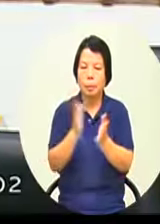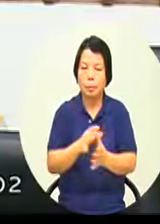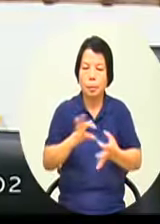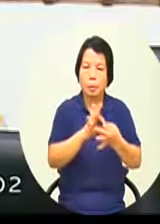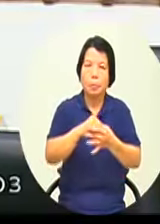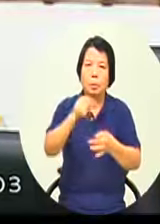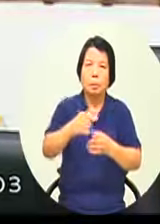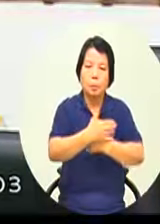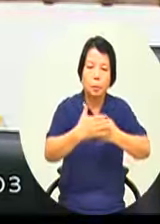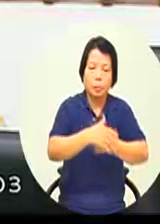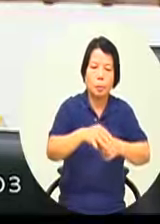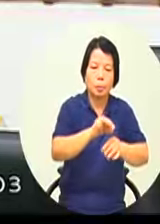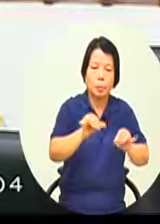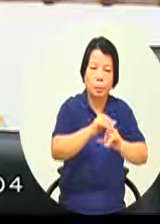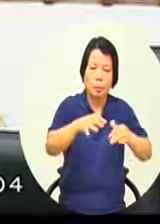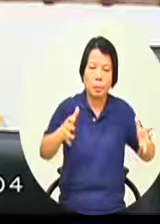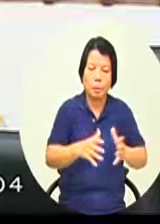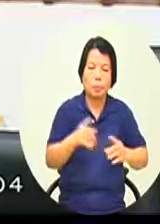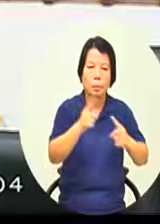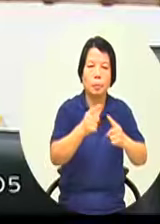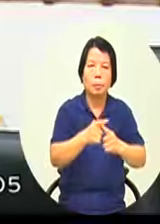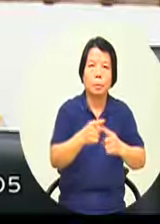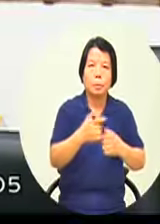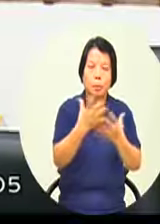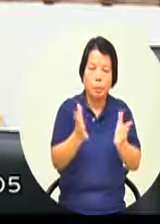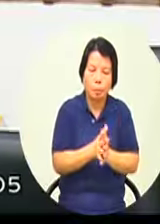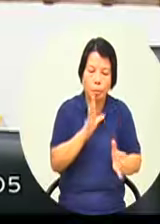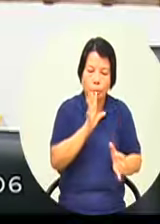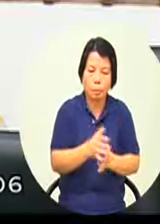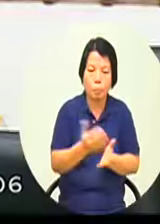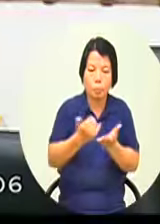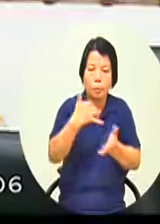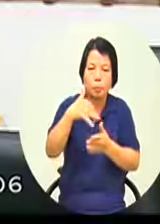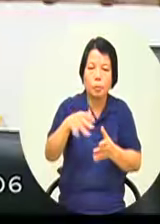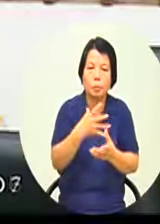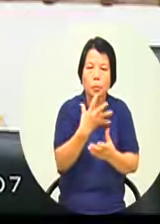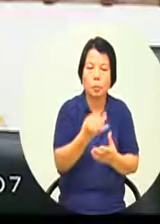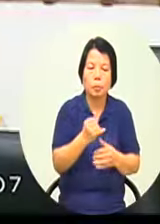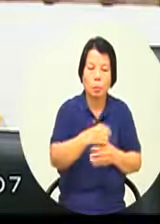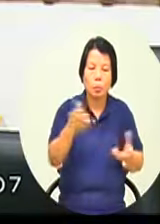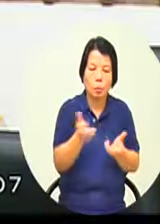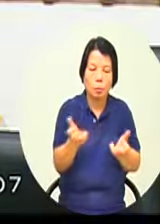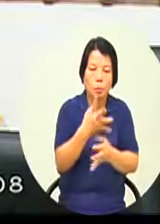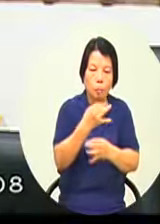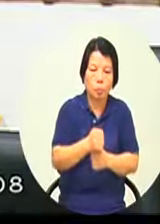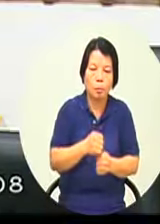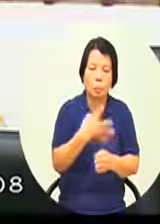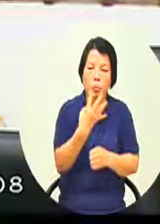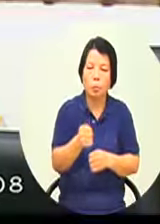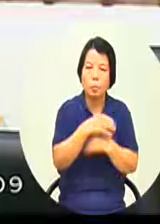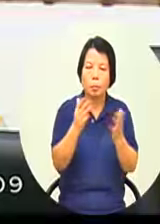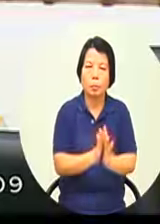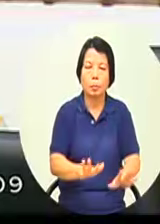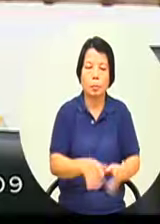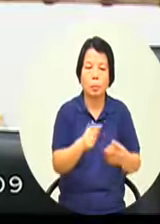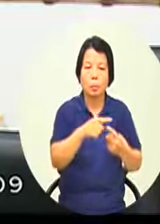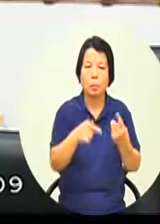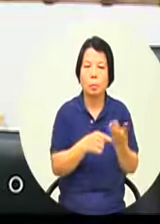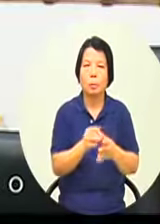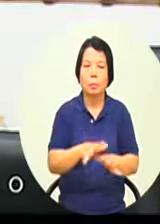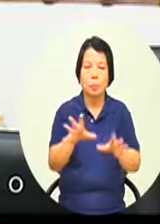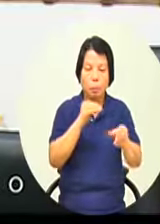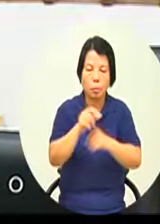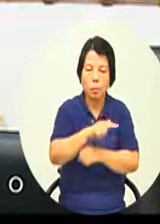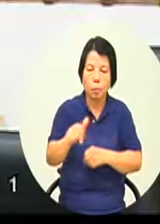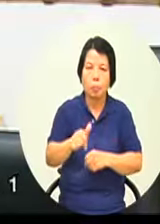面积跟人口数是多少，那预计的费用是多少减施工的期间呢？ 我们这个资料应该是属